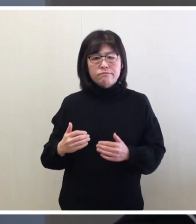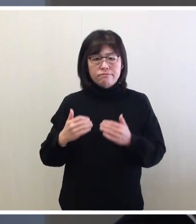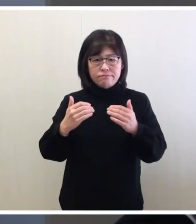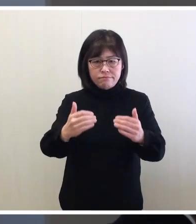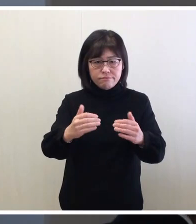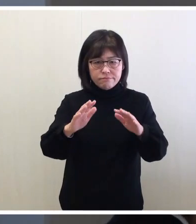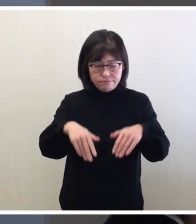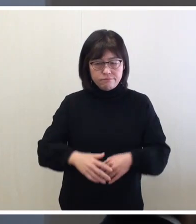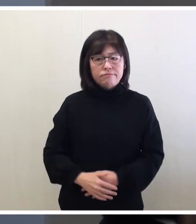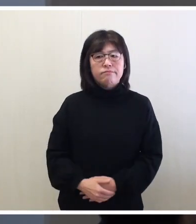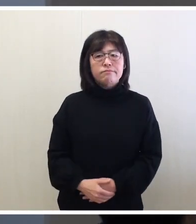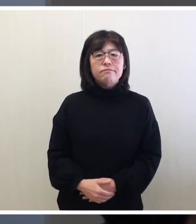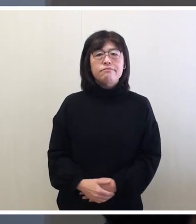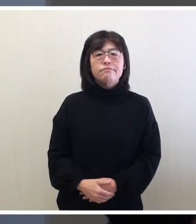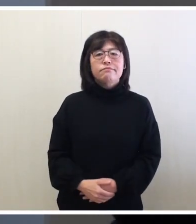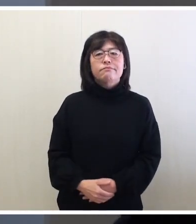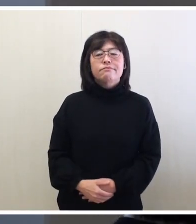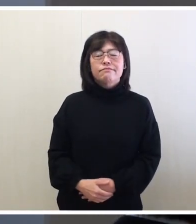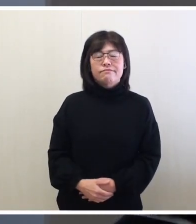いたしました。